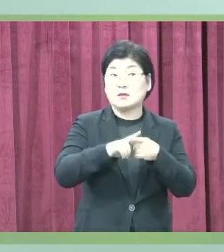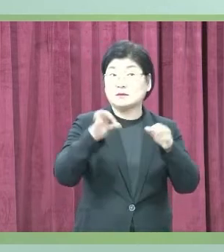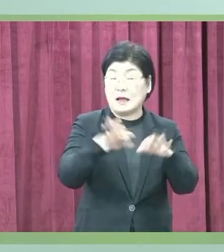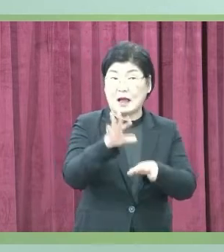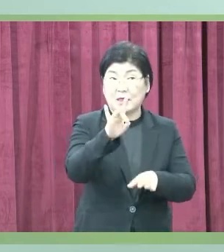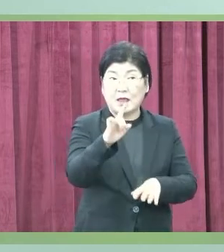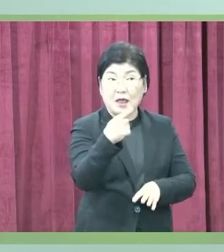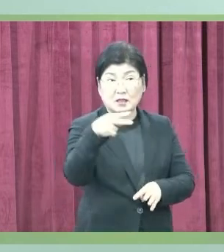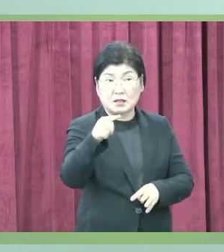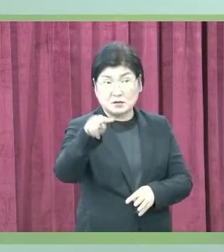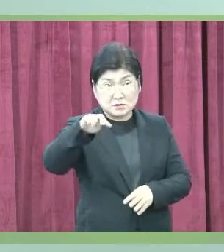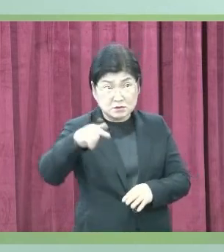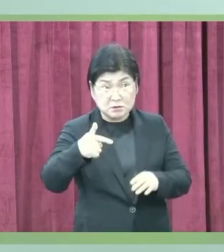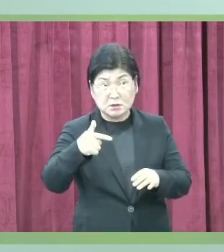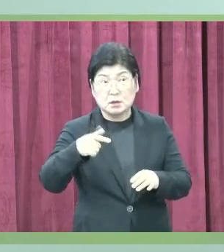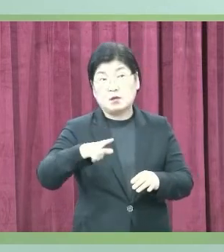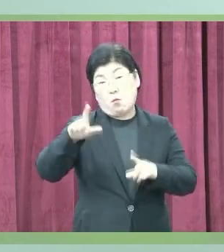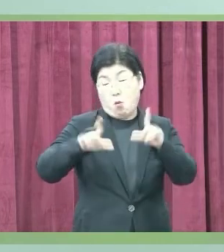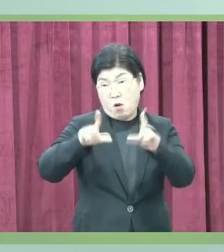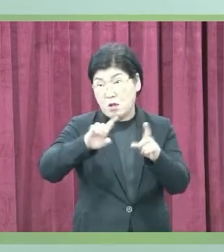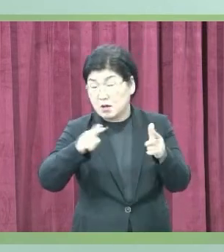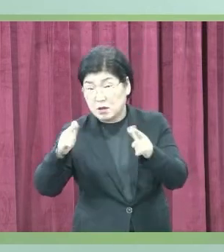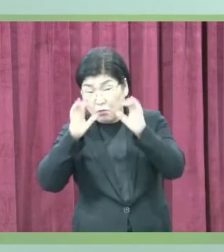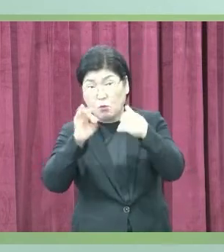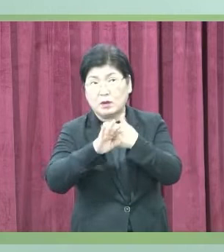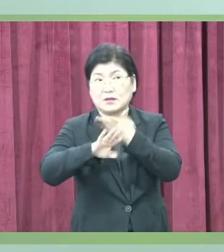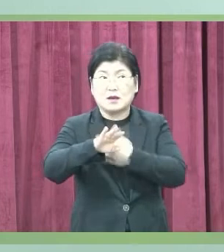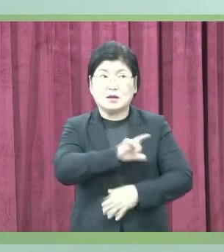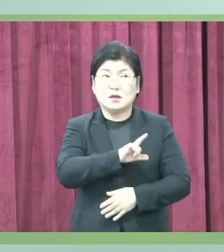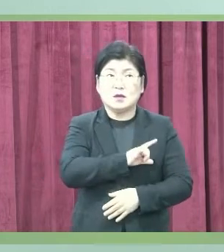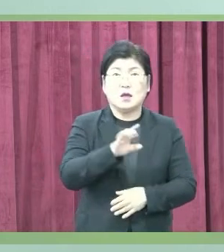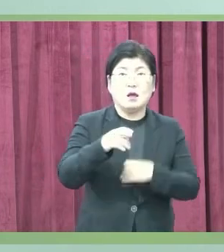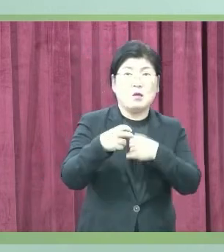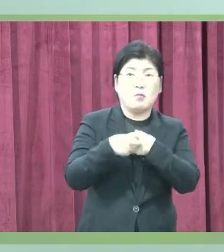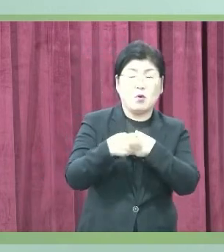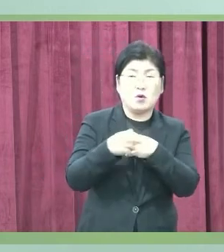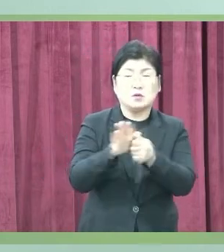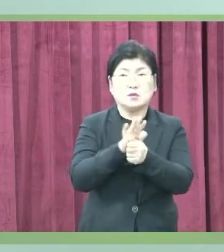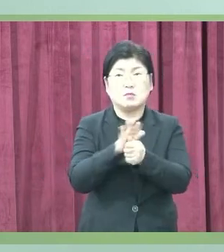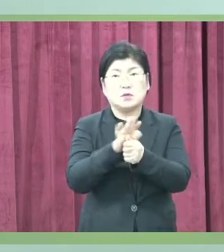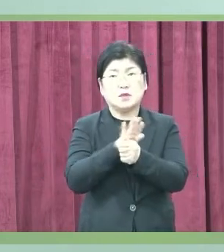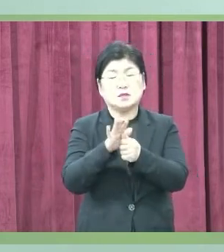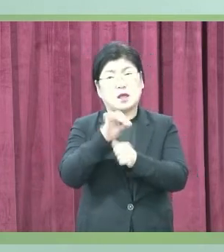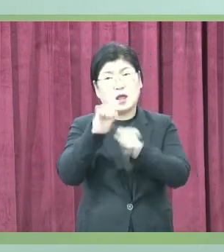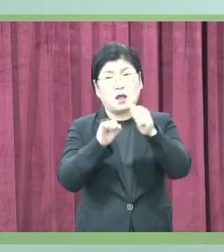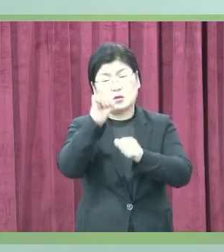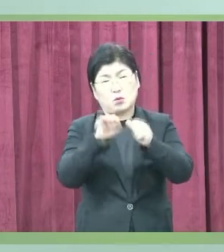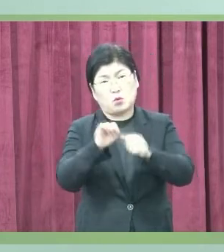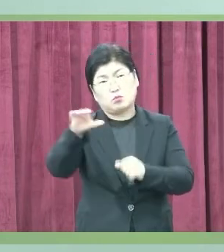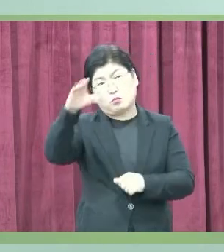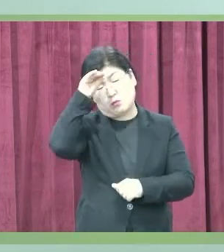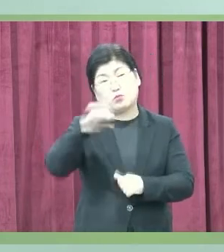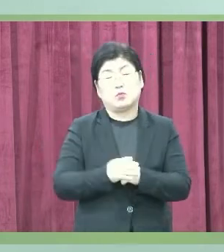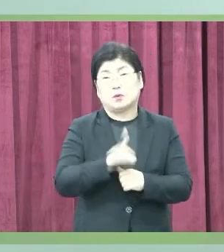모형을 살펴보면요. 앤더슨 모형은 기본적으로 다른 이름으로 의료 서비스 이용 행동 모델이라고 합니다.